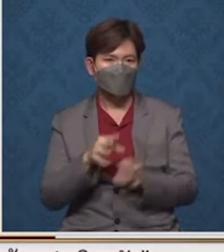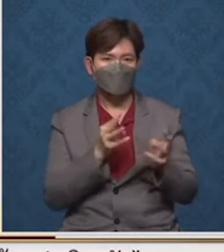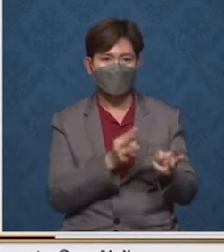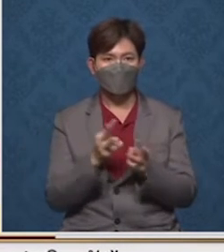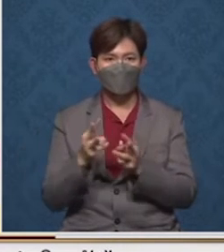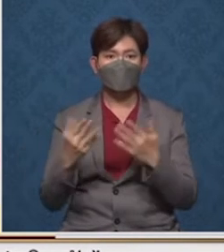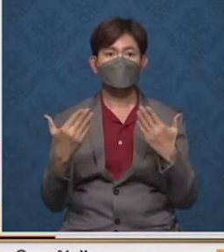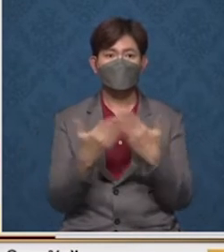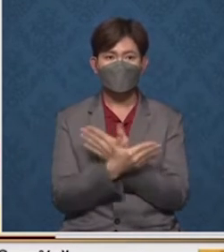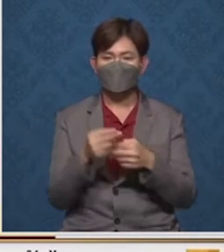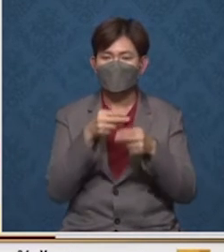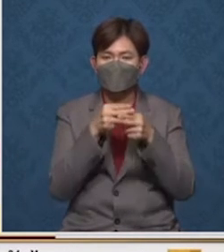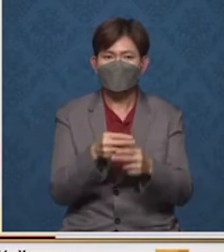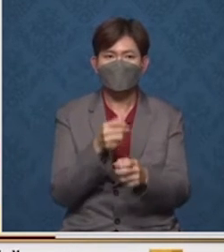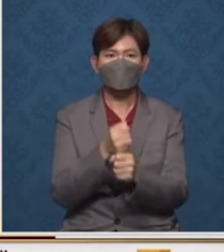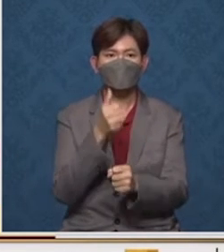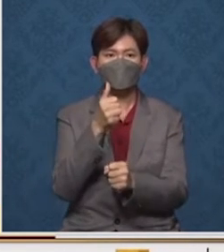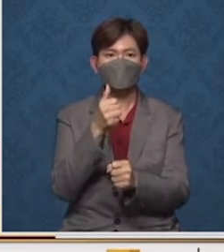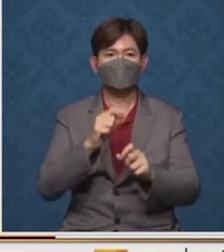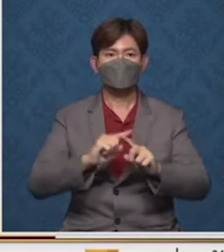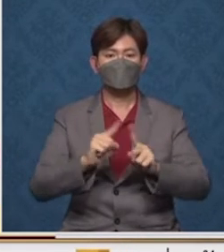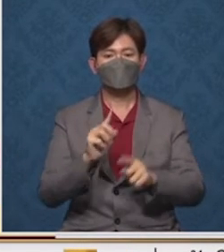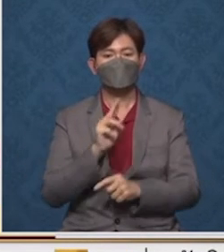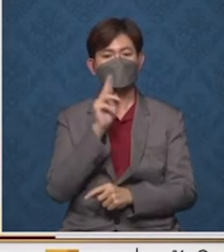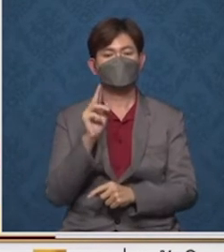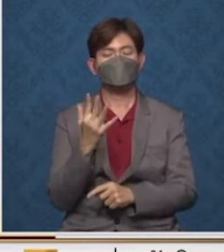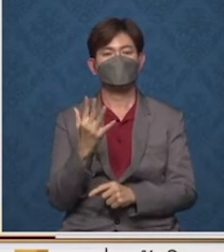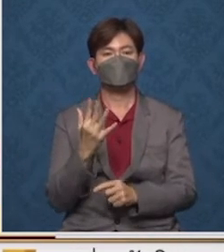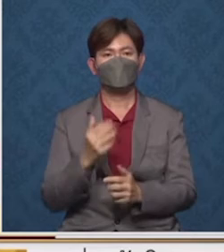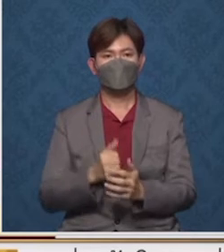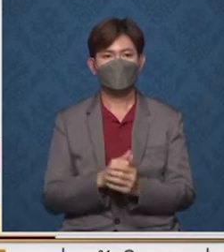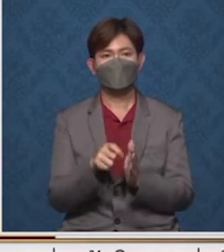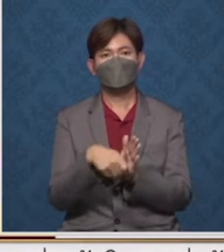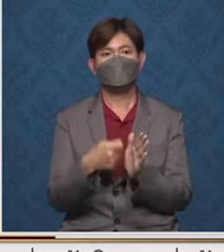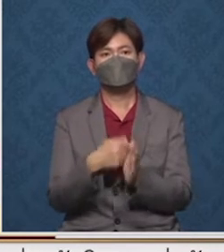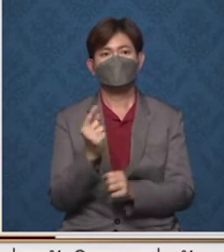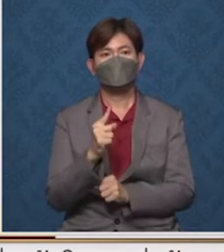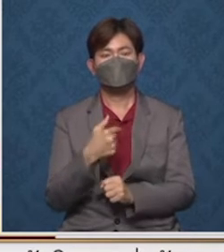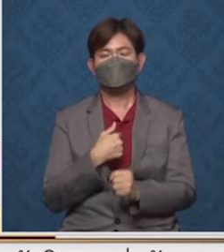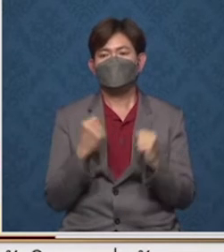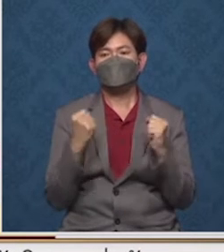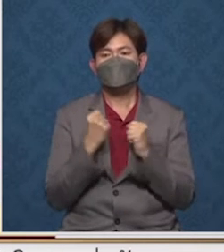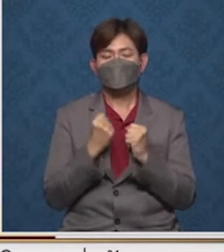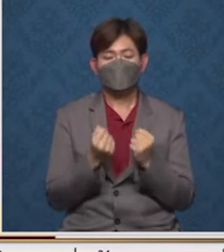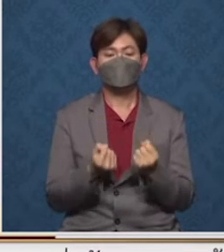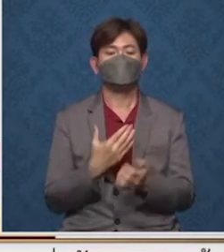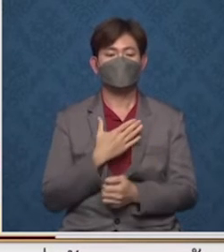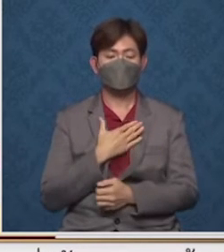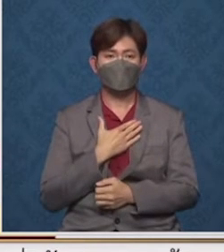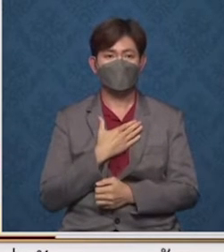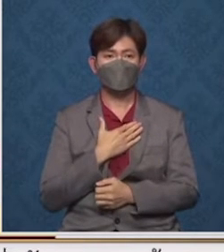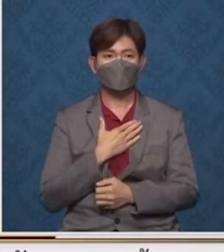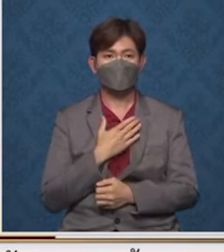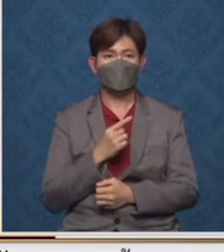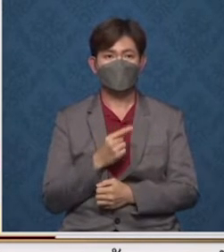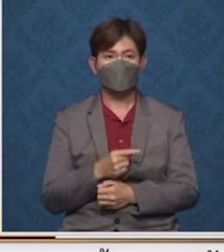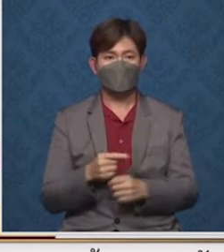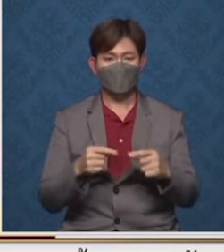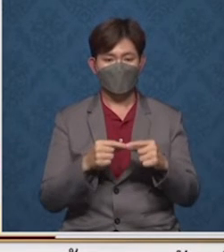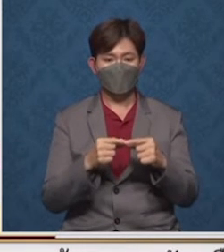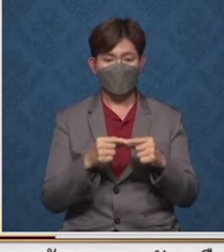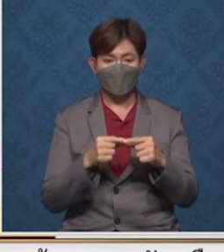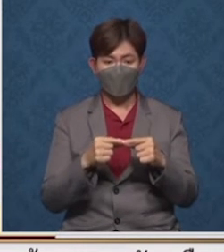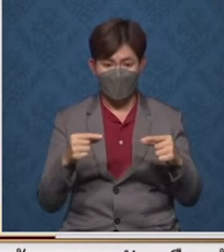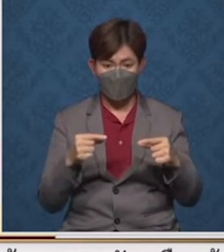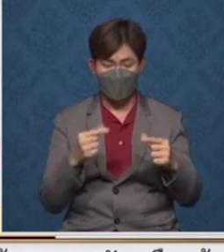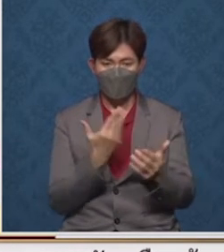วิธีเฉพาะเจาะจงได้มีแก่ท่านไม่ใช้ครับเพราะท่านกลัวว่าของของท่านที่มีราคา 70บาท